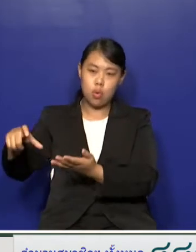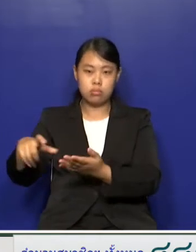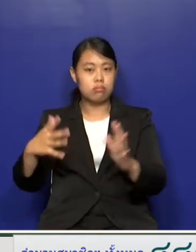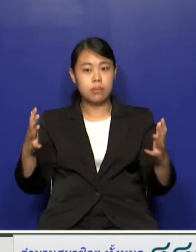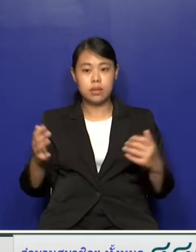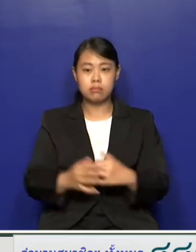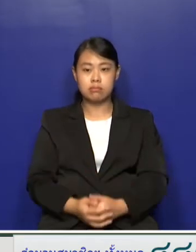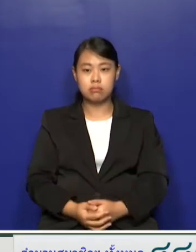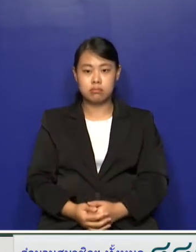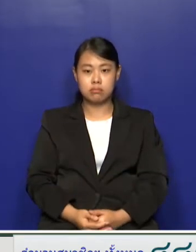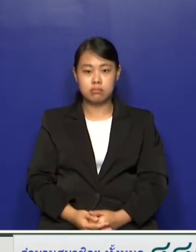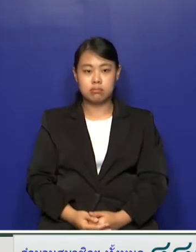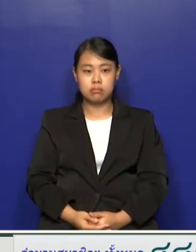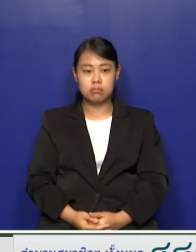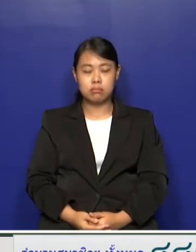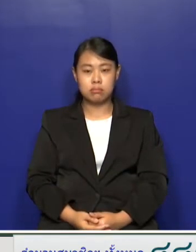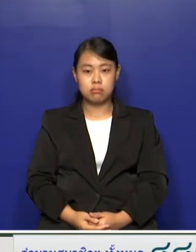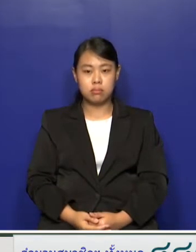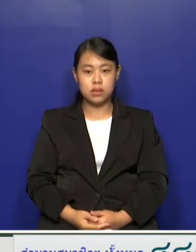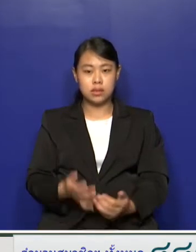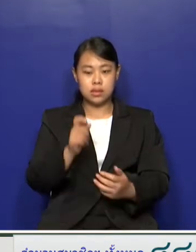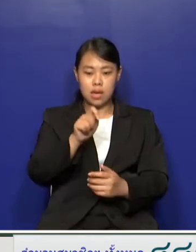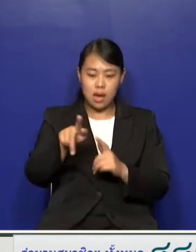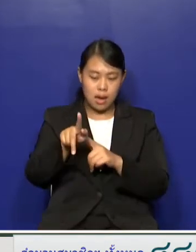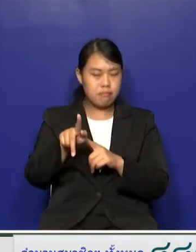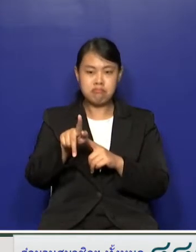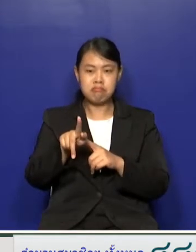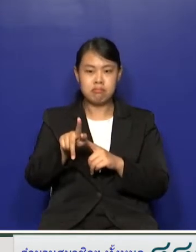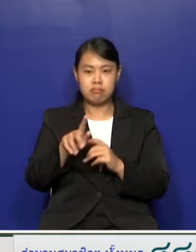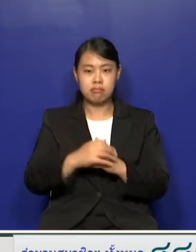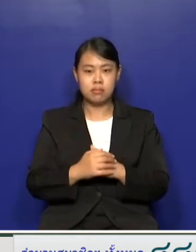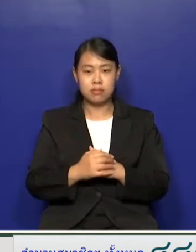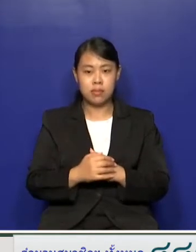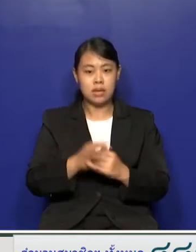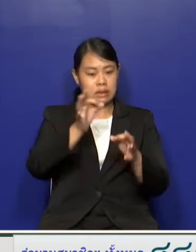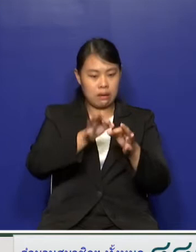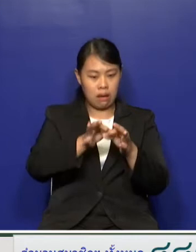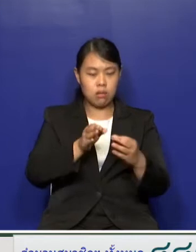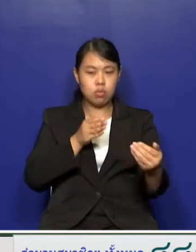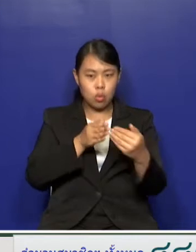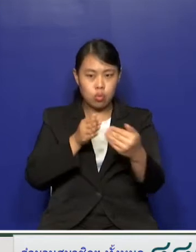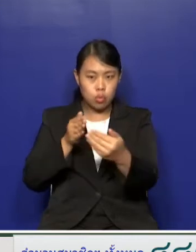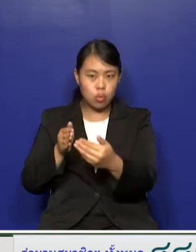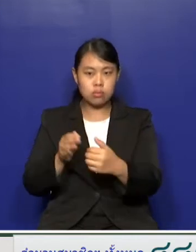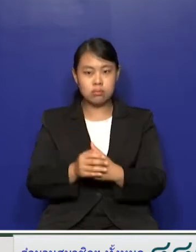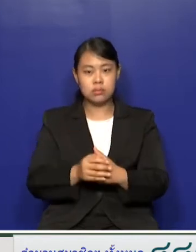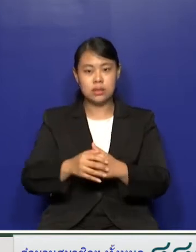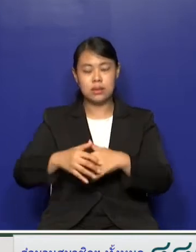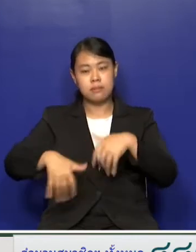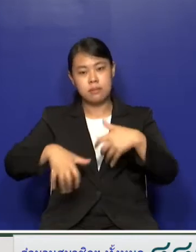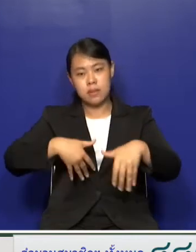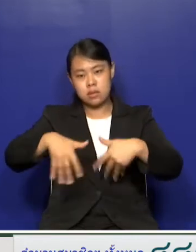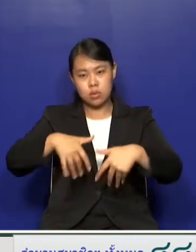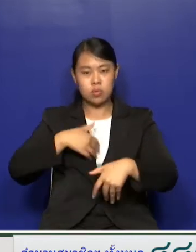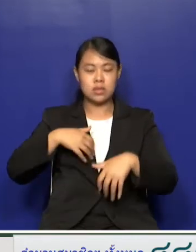กับธนาคารต่างๆโดยไม่ต้องผ่านโปรแกรมหรือ Appต่างๆวันนี้ผมชื่อพี่น้องประชาชนที่ได้รับความเดือดร้อนกับผลกระทบ